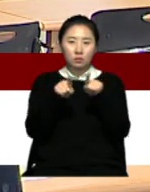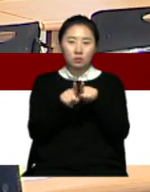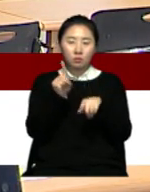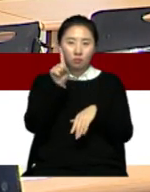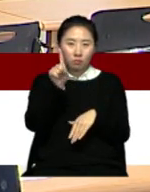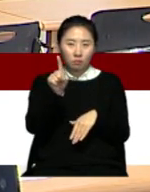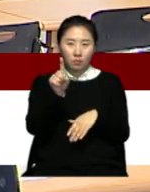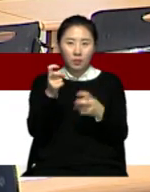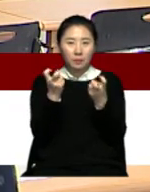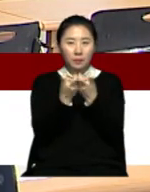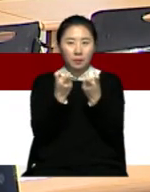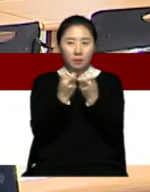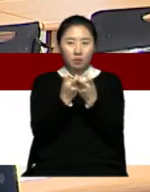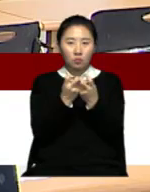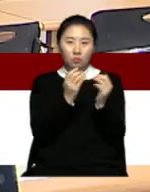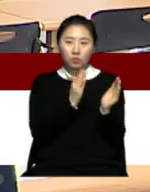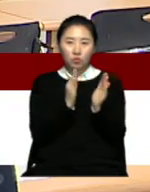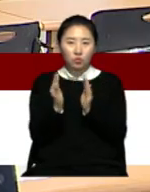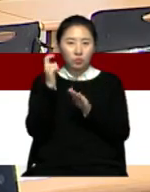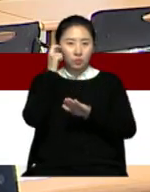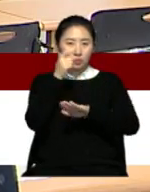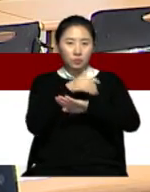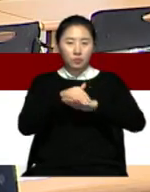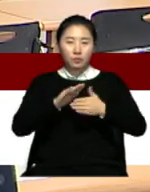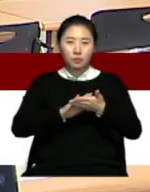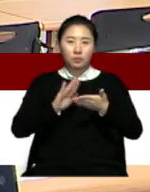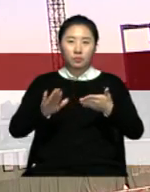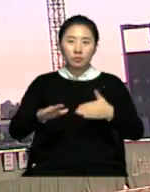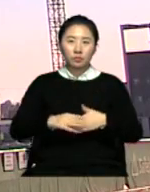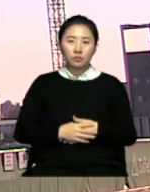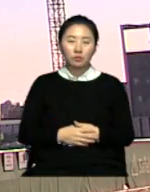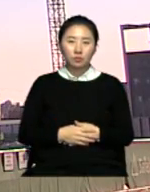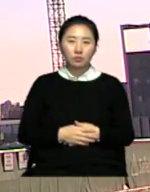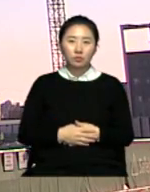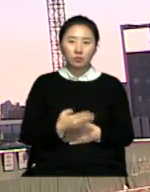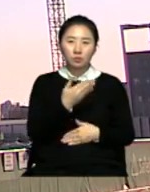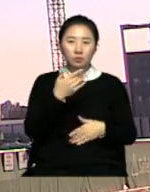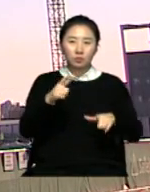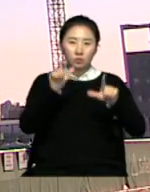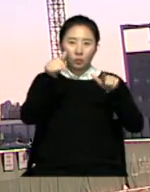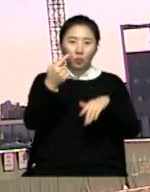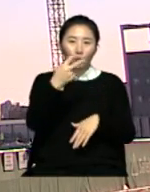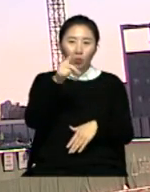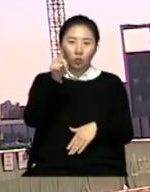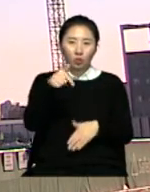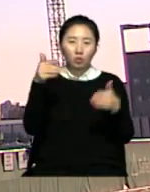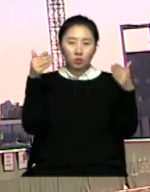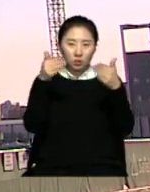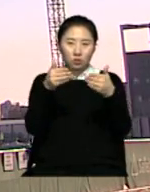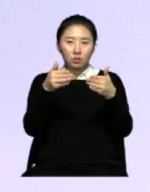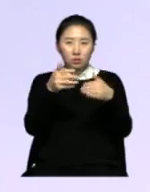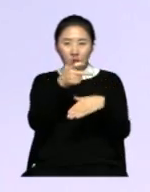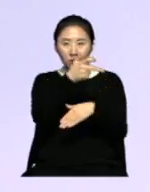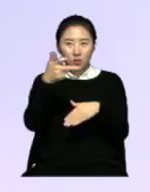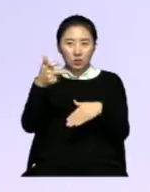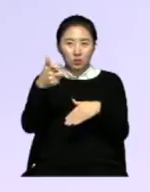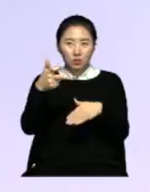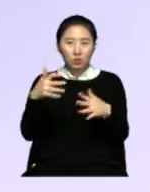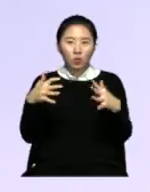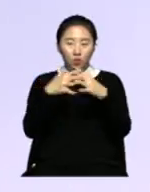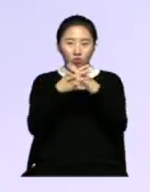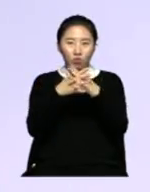한번 대안을 그 마련을 한번 해보도록 하겠습니다. 강동구 고덕지구 등에 집중된 대형 재건축